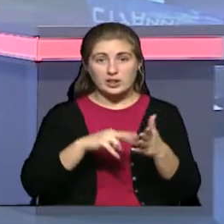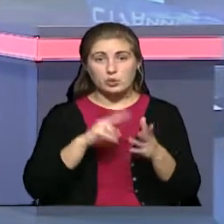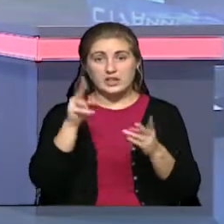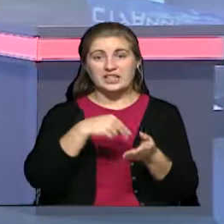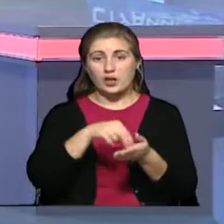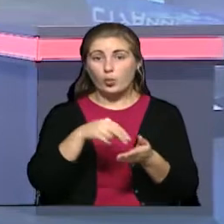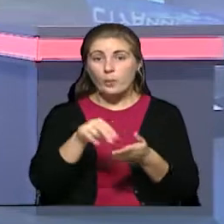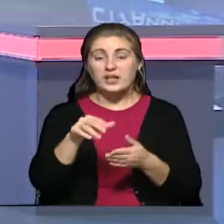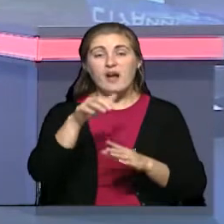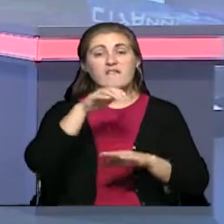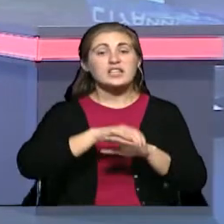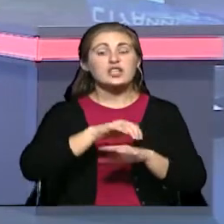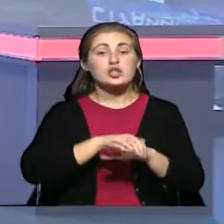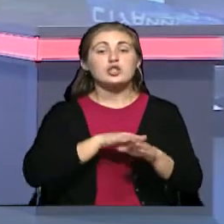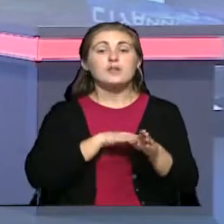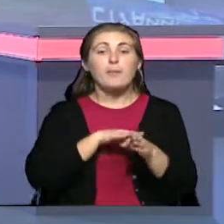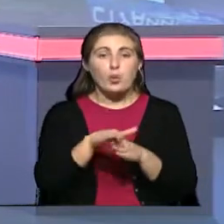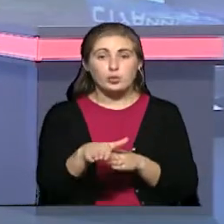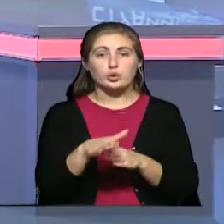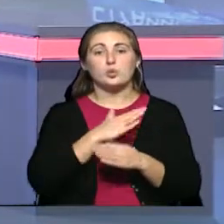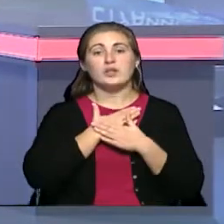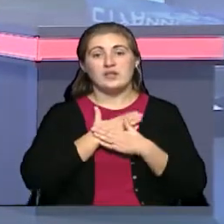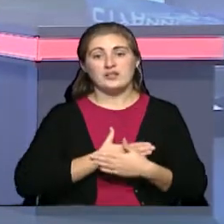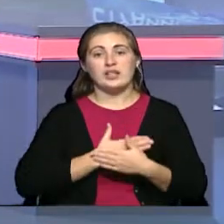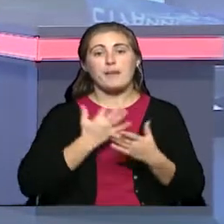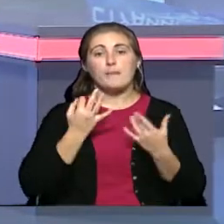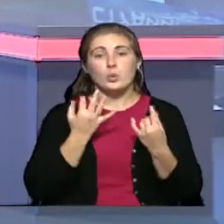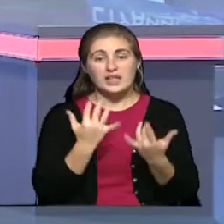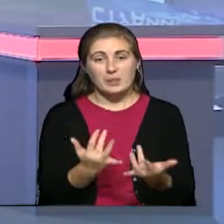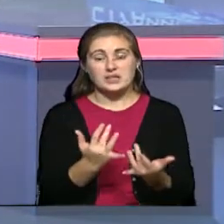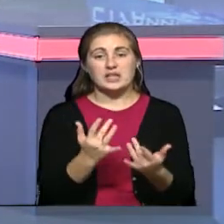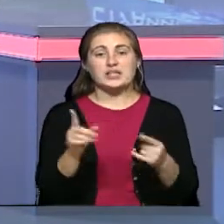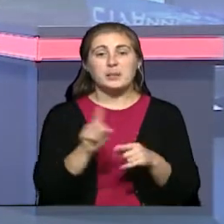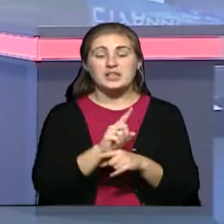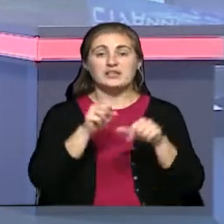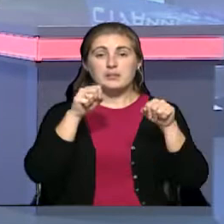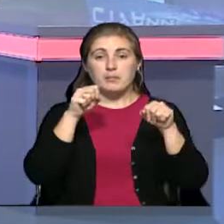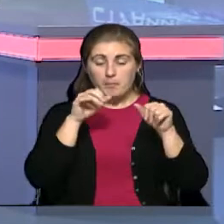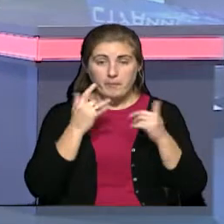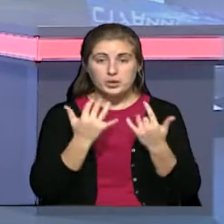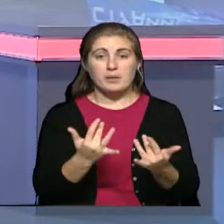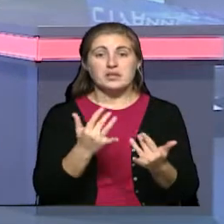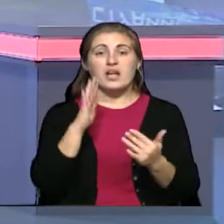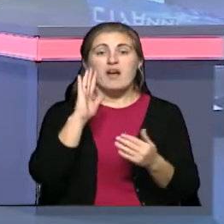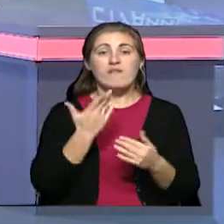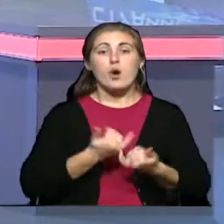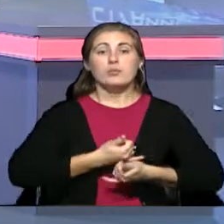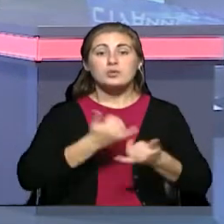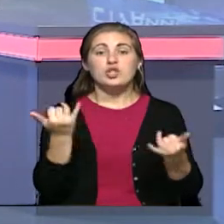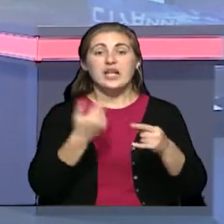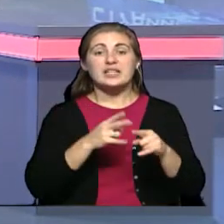закупке, фактически оно полностью удовлетворит потребности, нормативные потребности в обеспечении